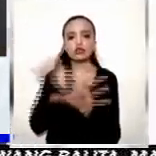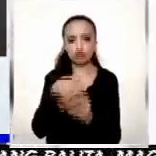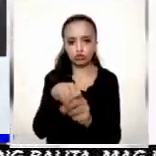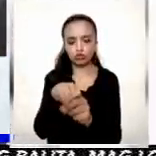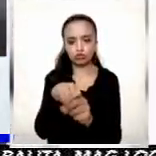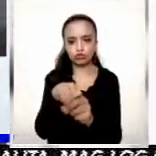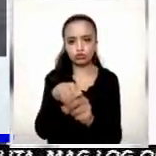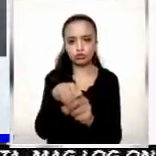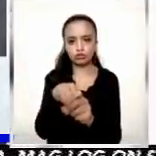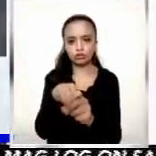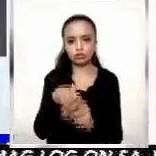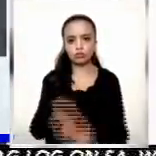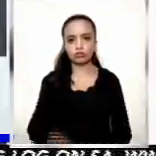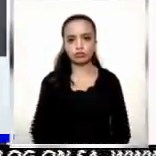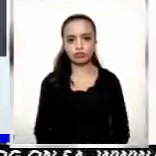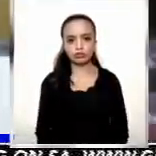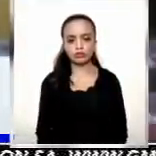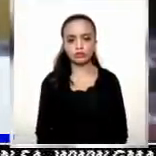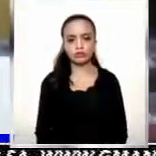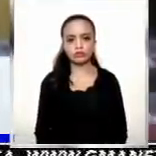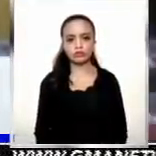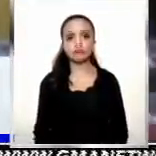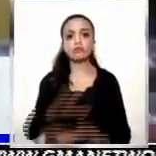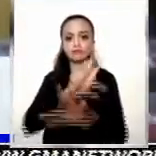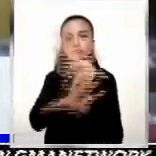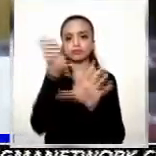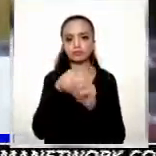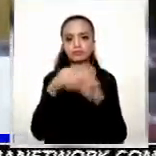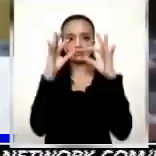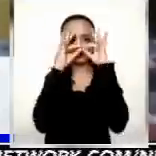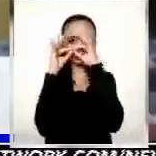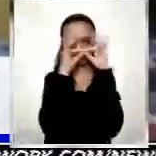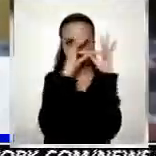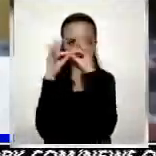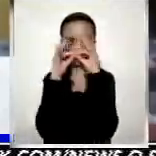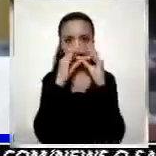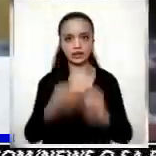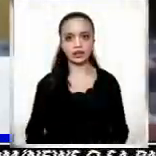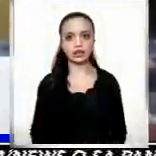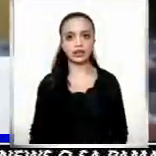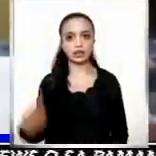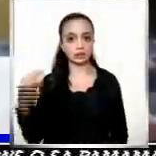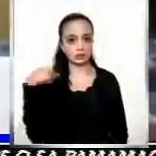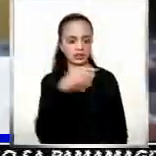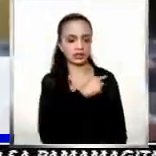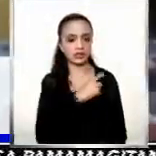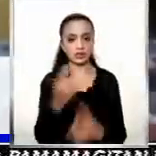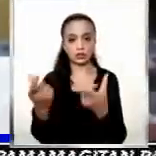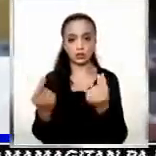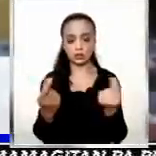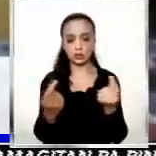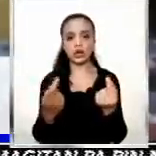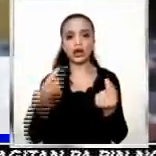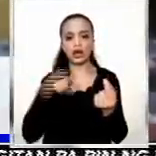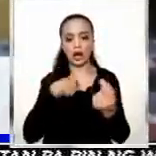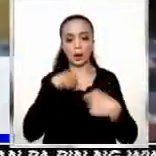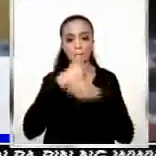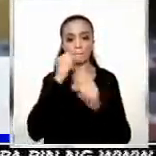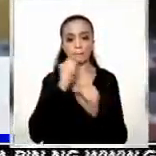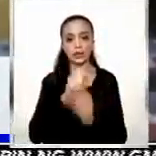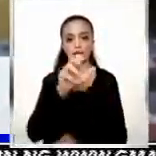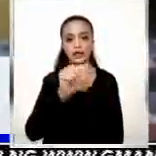na kasama dun sa involvement sa drugs. So ang pinagawa sa akin, gumawa ko ng isang affidavit